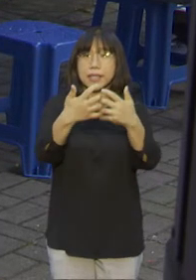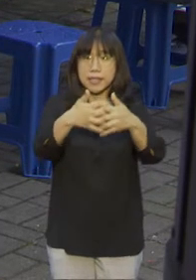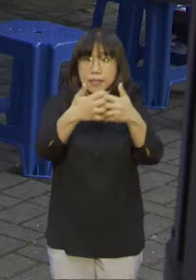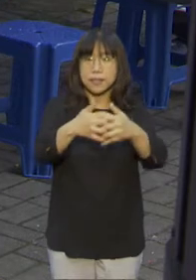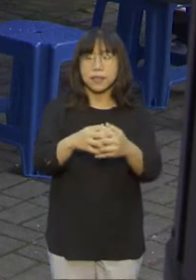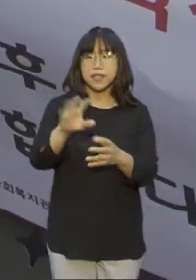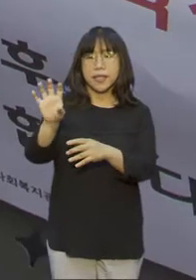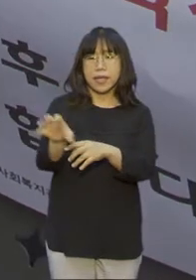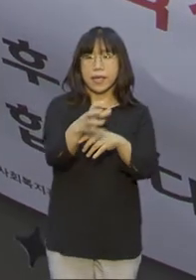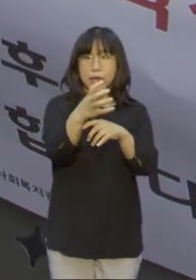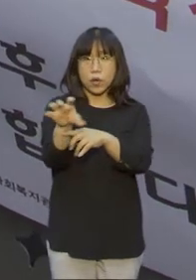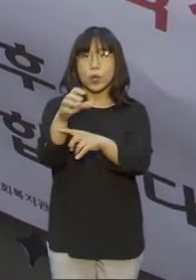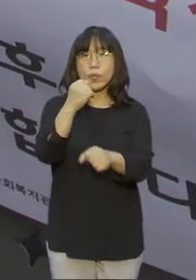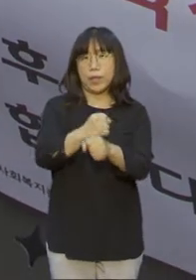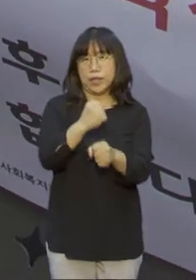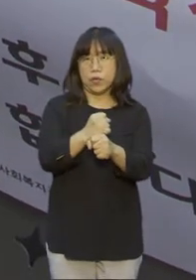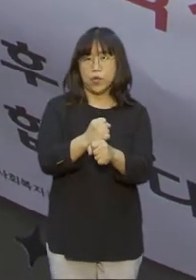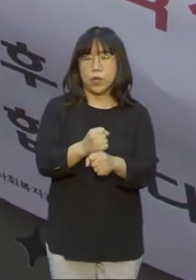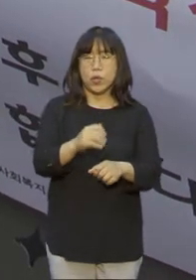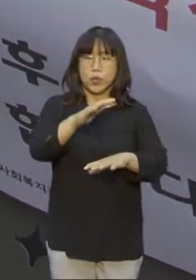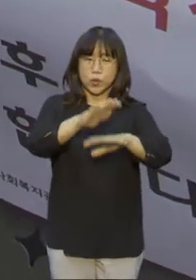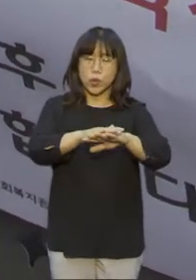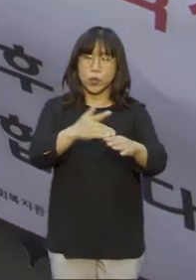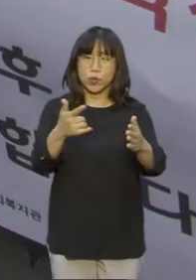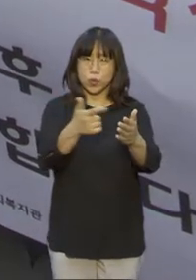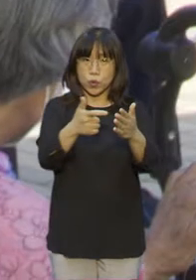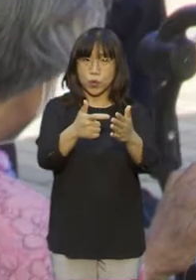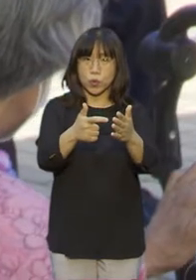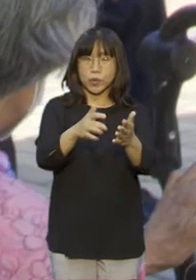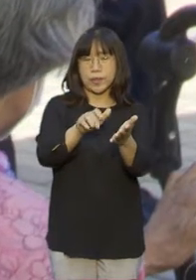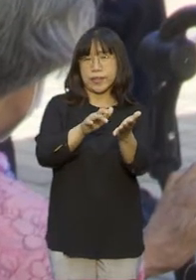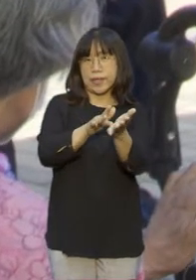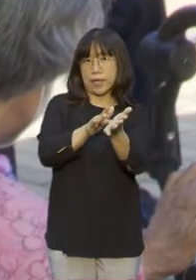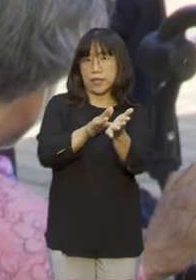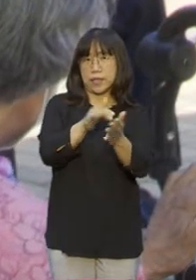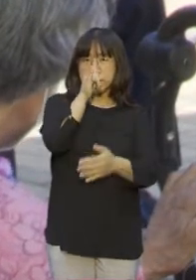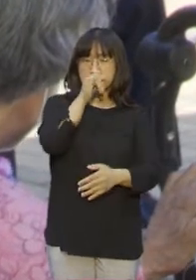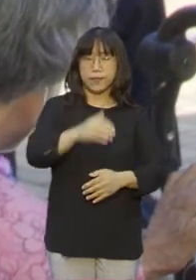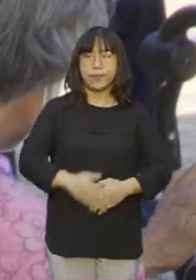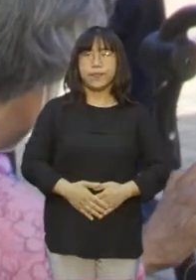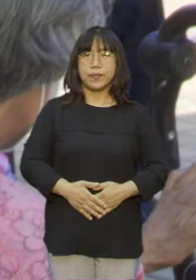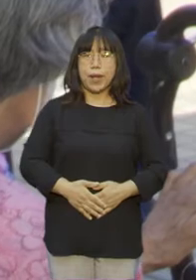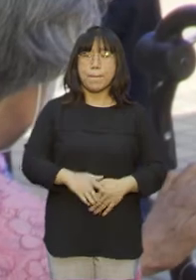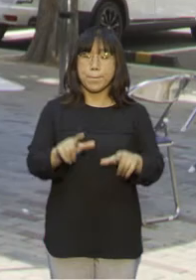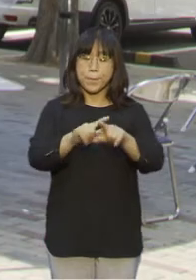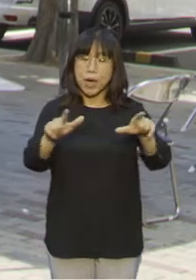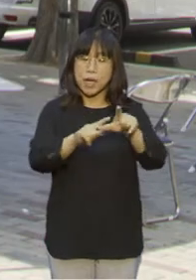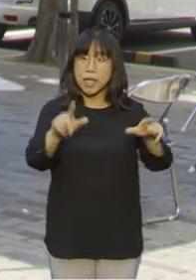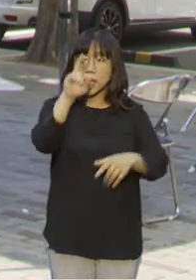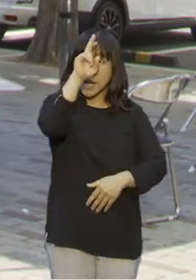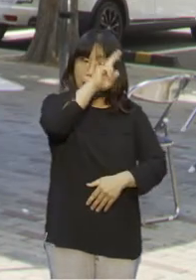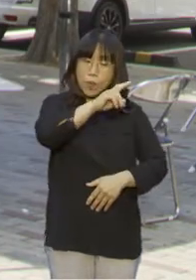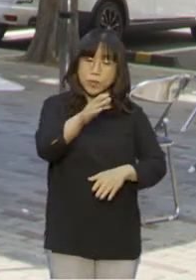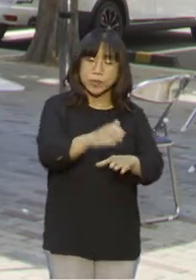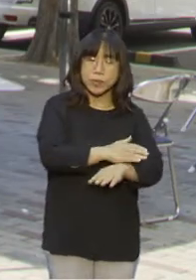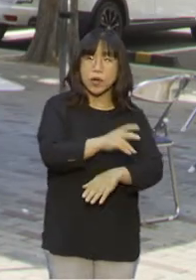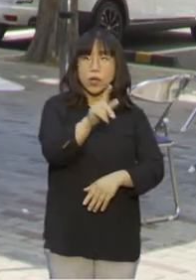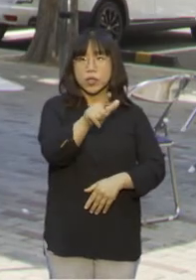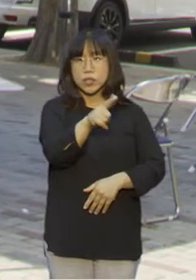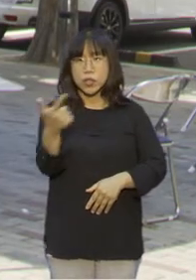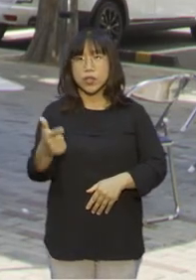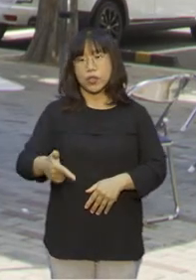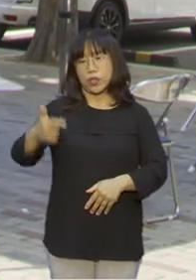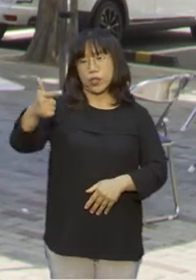손 소독제와 체온계도 비치해 감염에 대비하고 있습니다. 야외 무더위 쉼터는 평일 오전